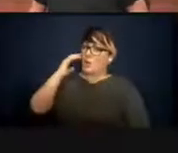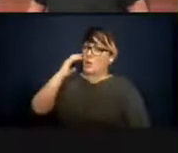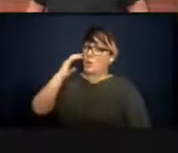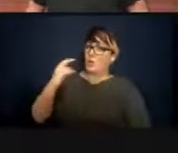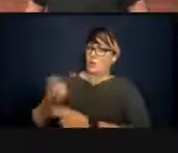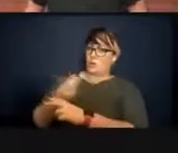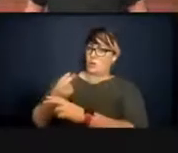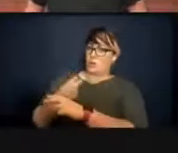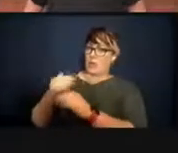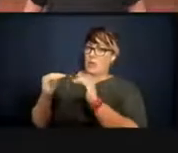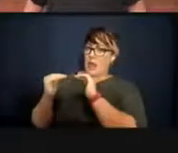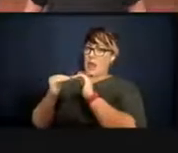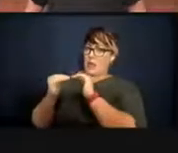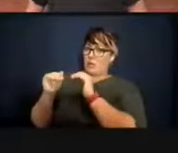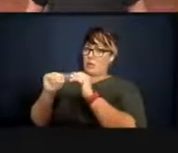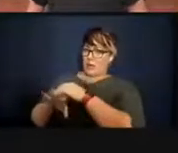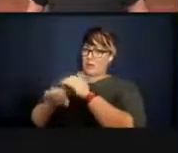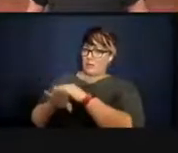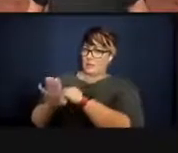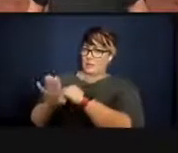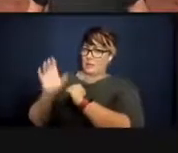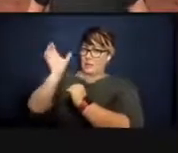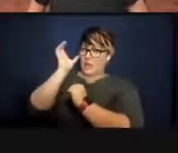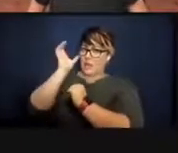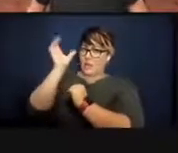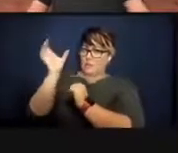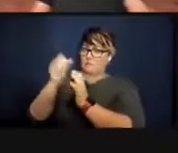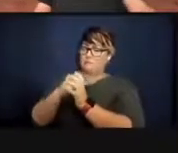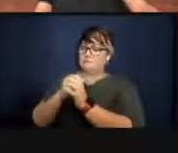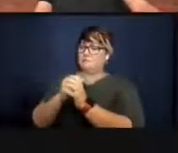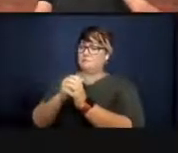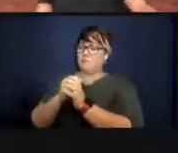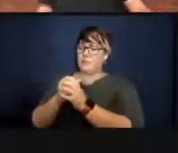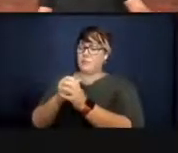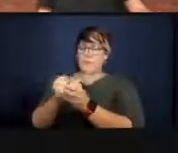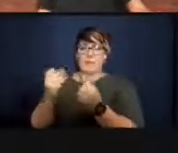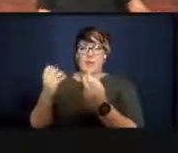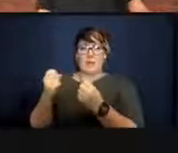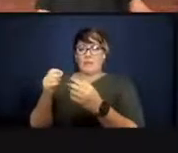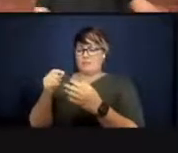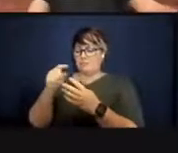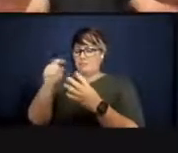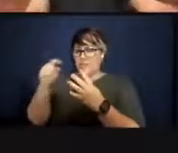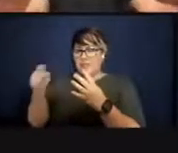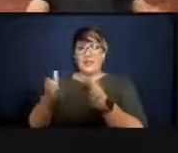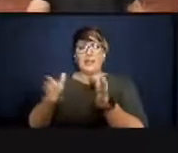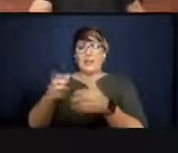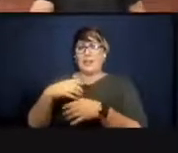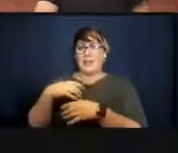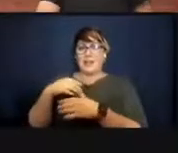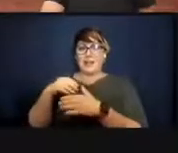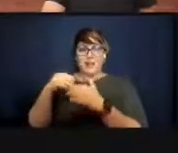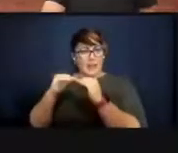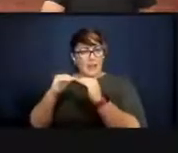Unajua, tulikuwa tukitumia dhana ya upatikanaji wenye